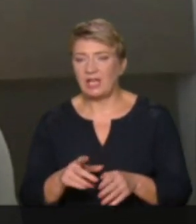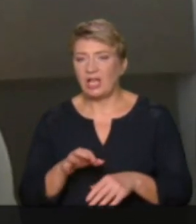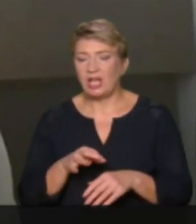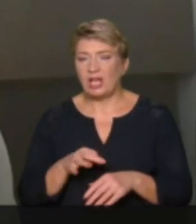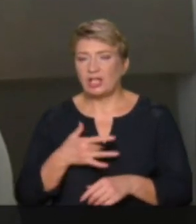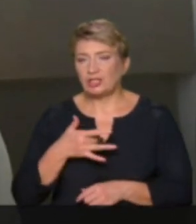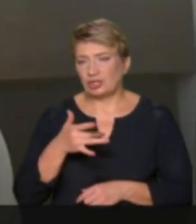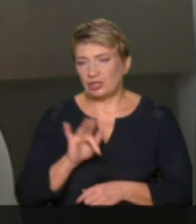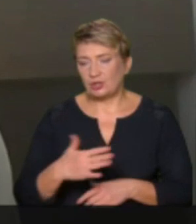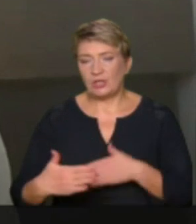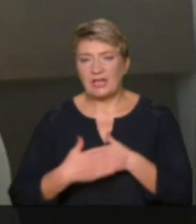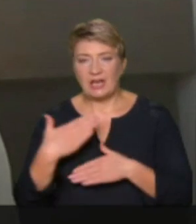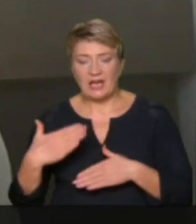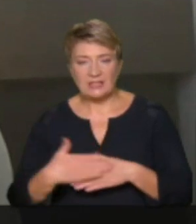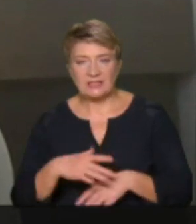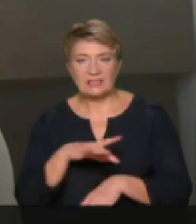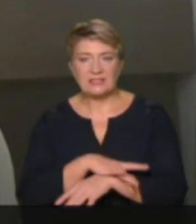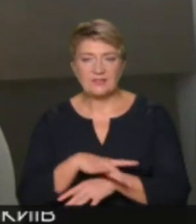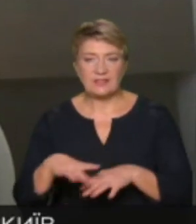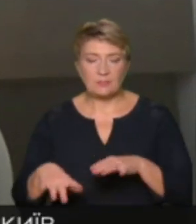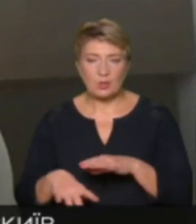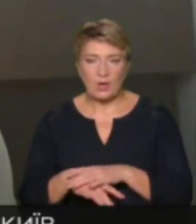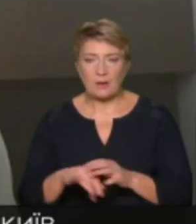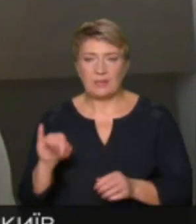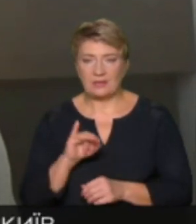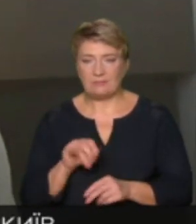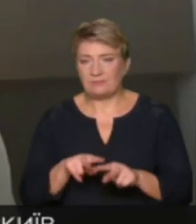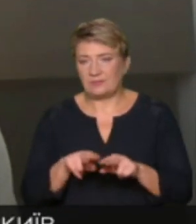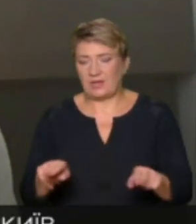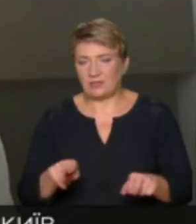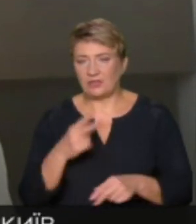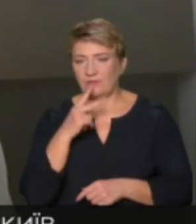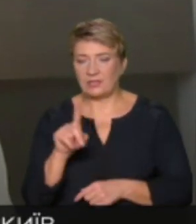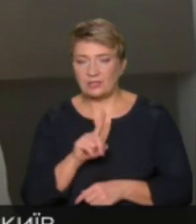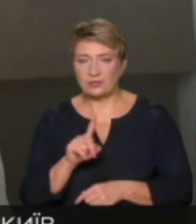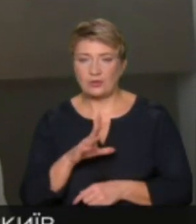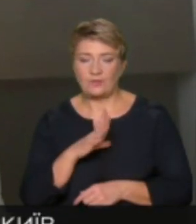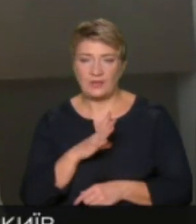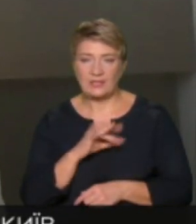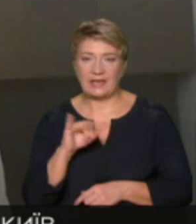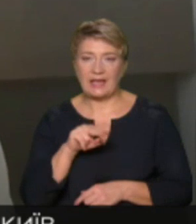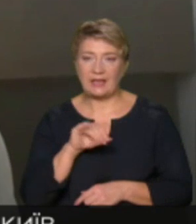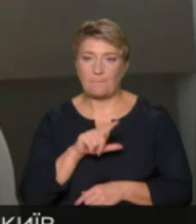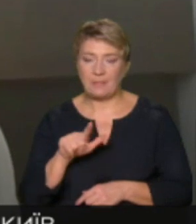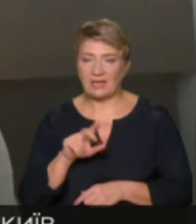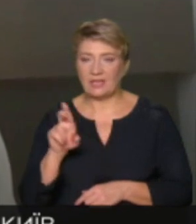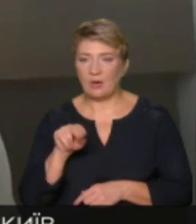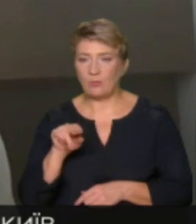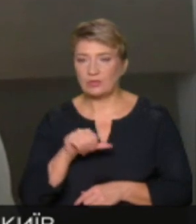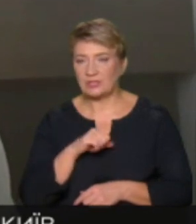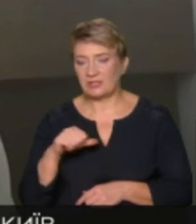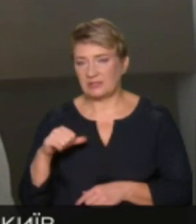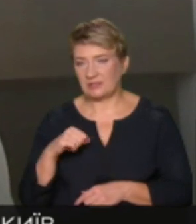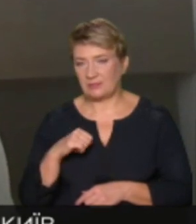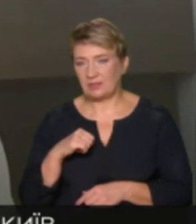со связанными руками за спиной. И, в принципе, то, что мы видели в Буче. И параллель просто сама собой